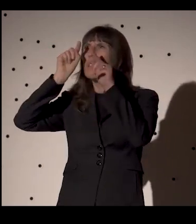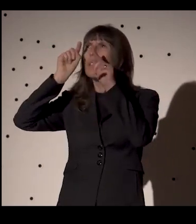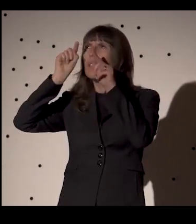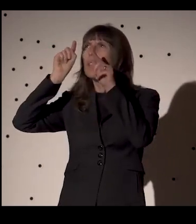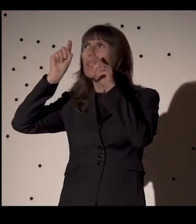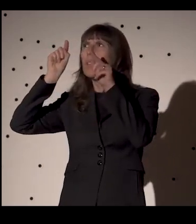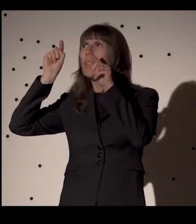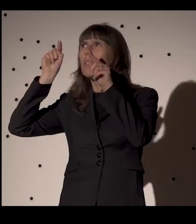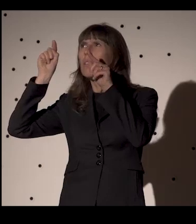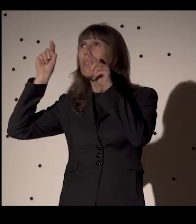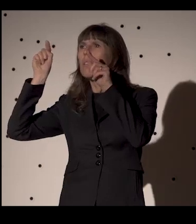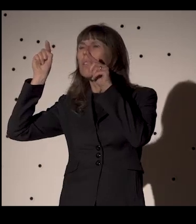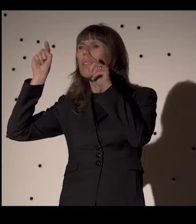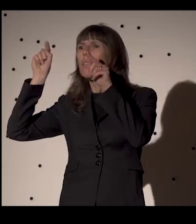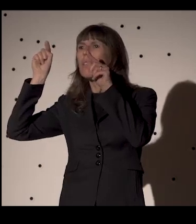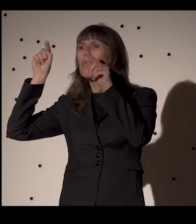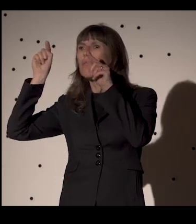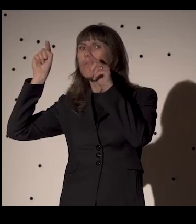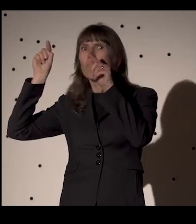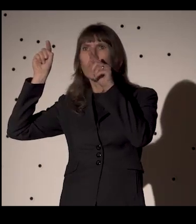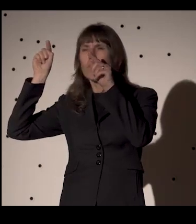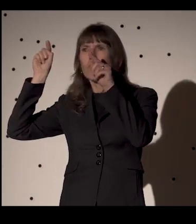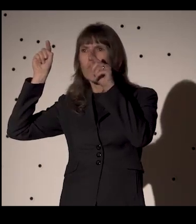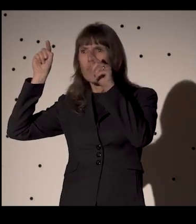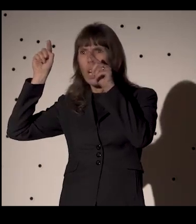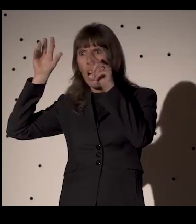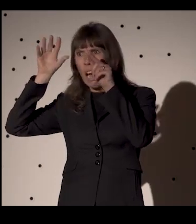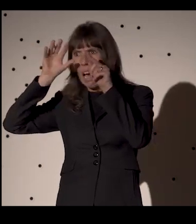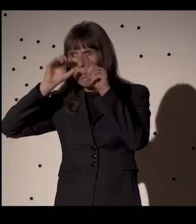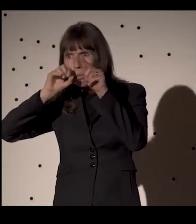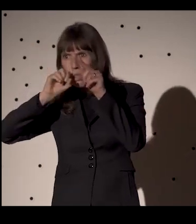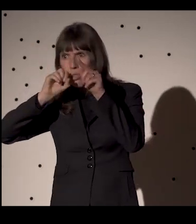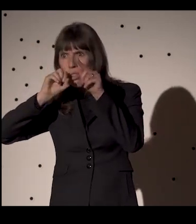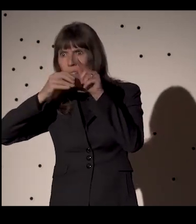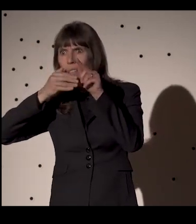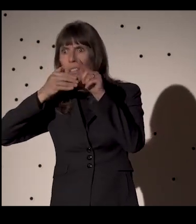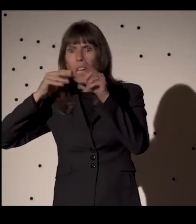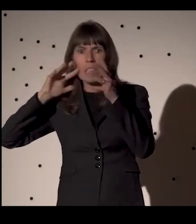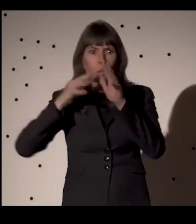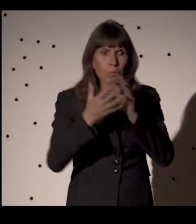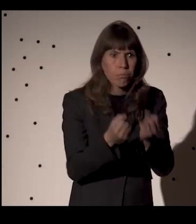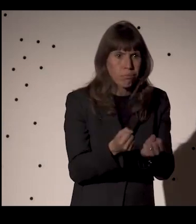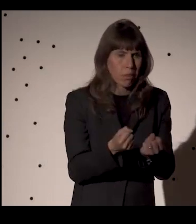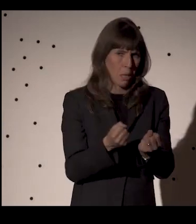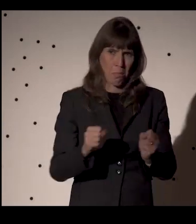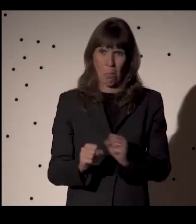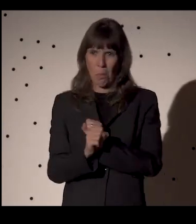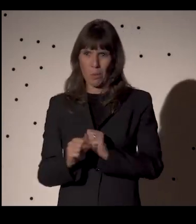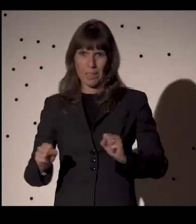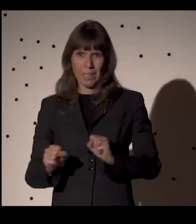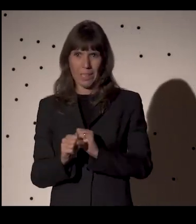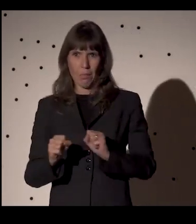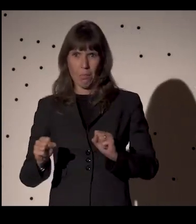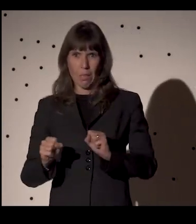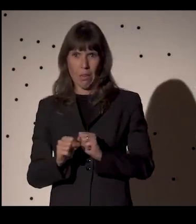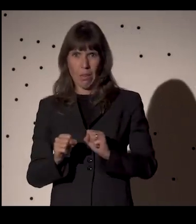concepiscono esattamente nulla se non riducendo ogni cosa materia in qualunque modo ed attaccandosi sempre alla